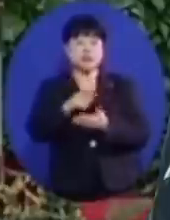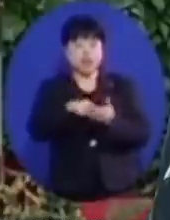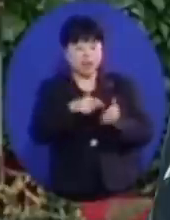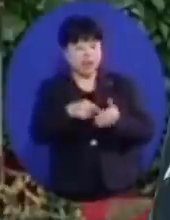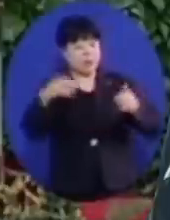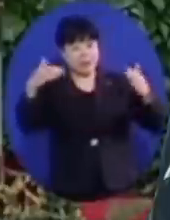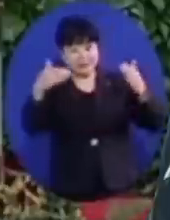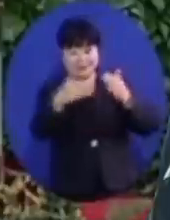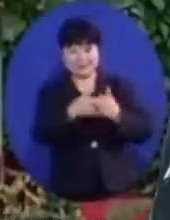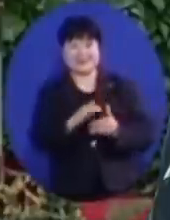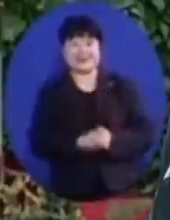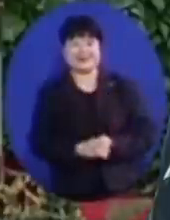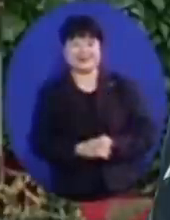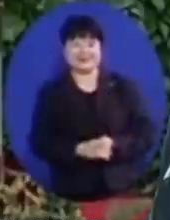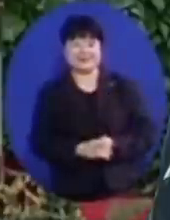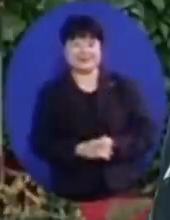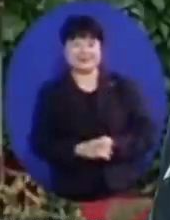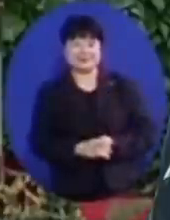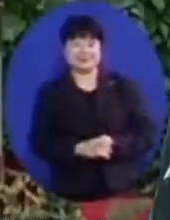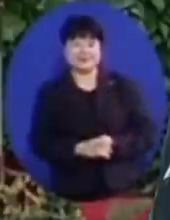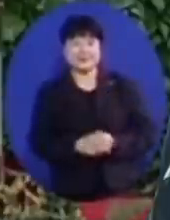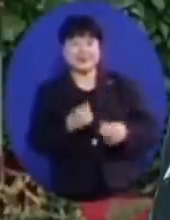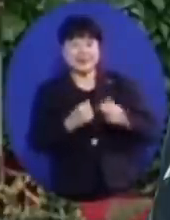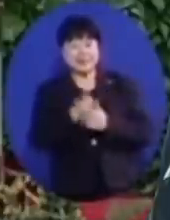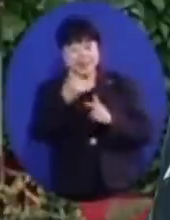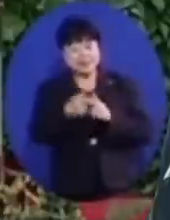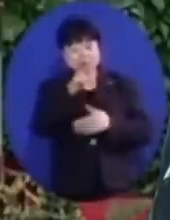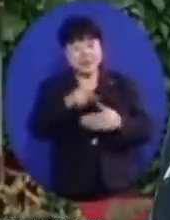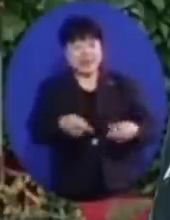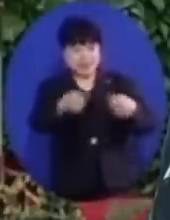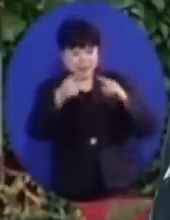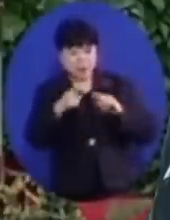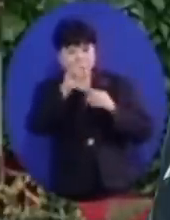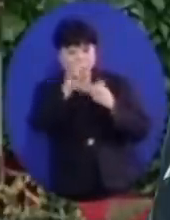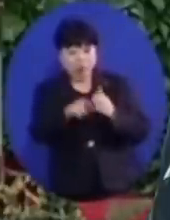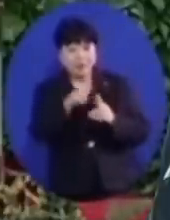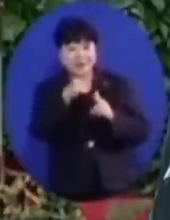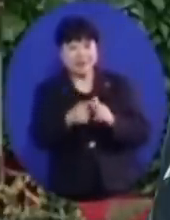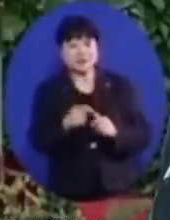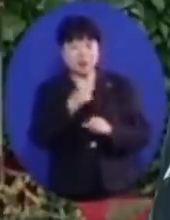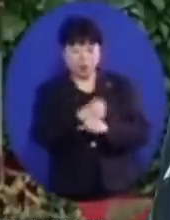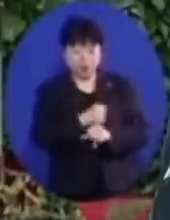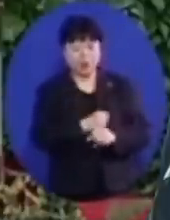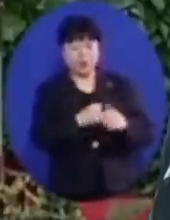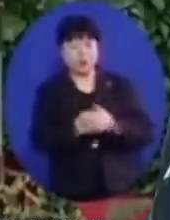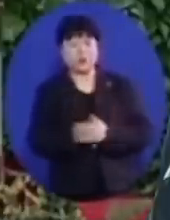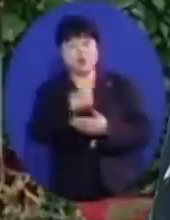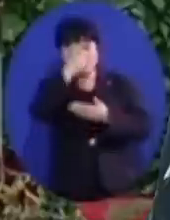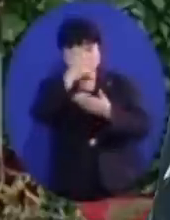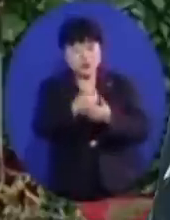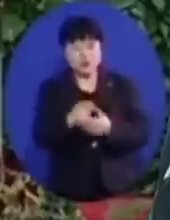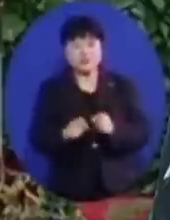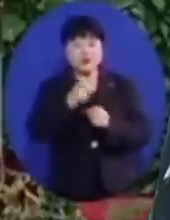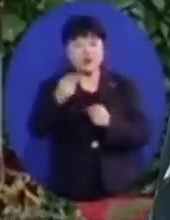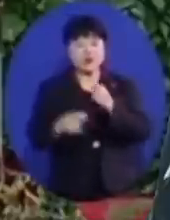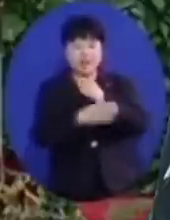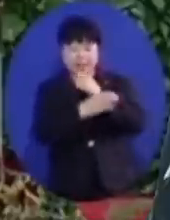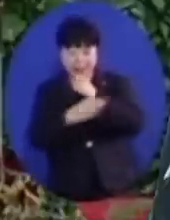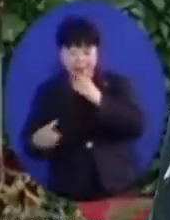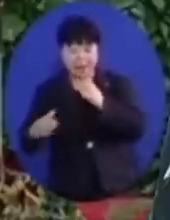청산해 버린 것입니다 그러므로 예수님 안에 들어오면 우리는 예수님이 공로로 죄에서 영원히